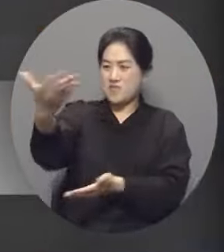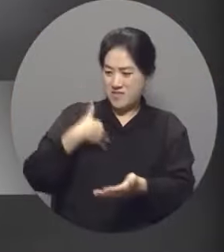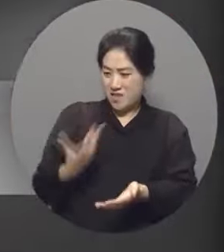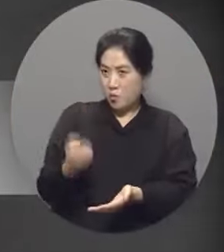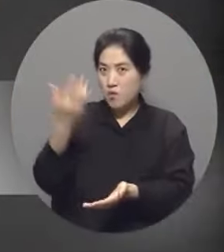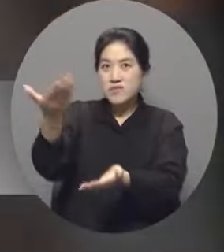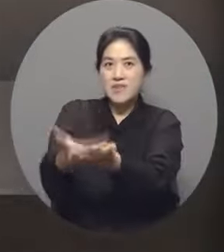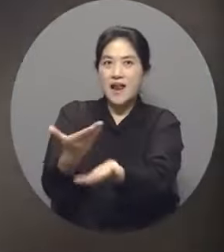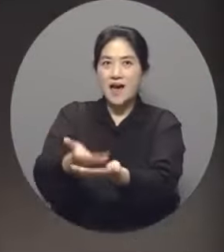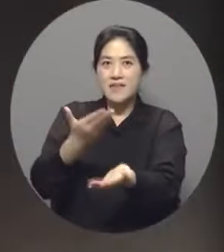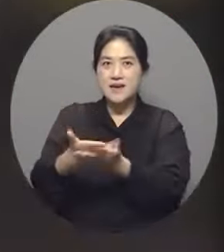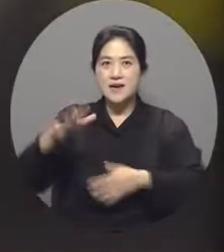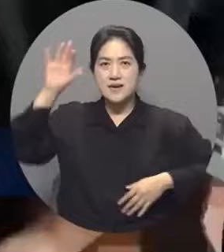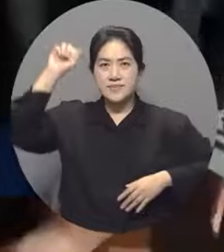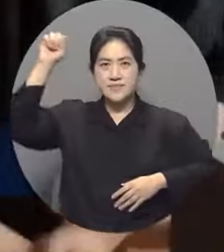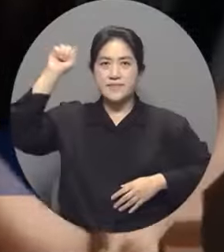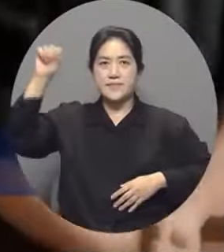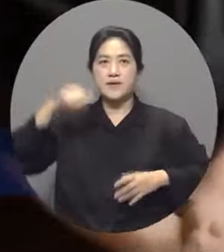돌려달라며 시위를 벌였습니다.